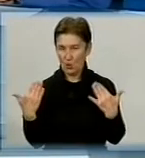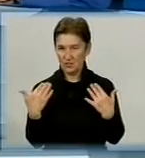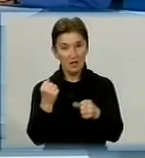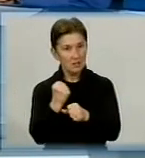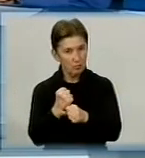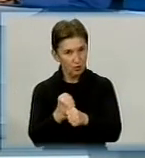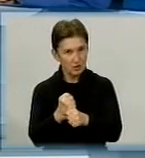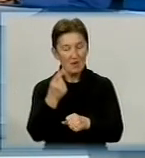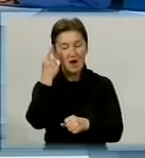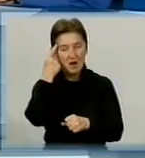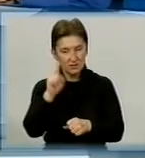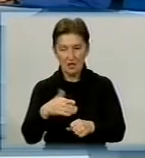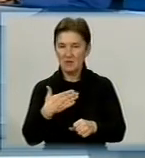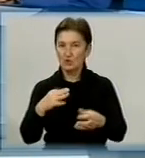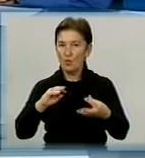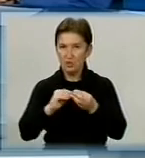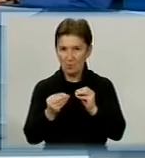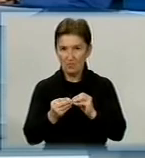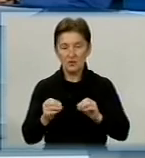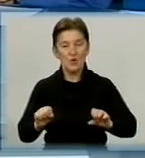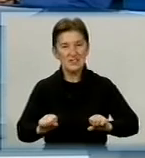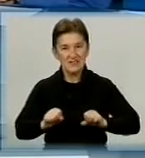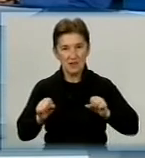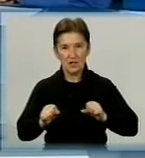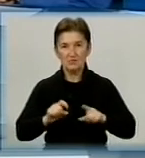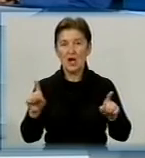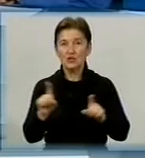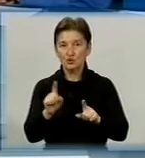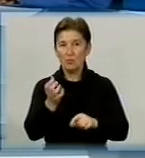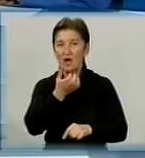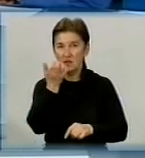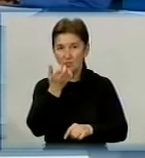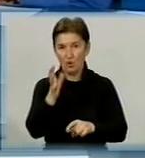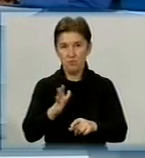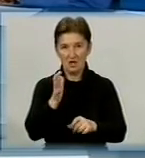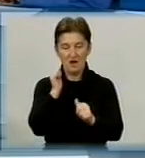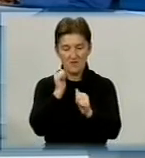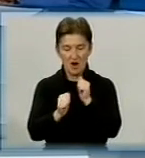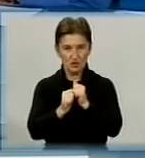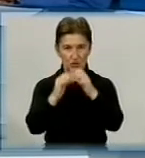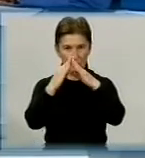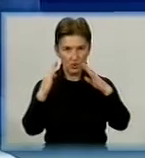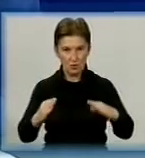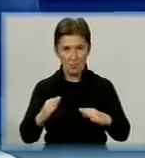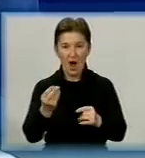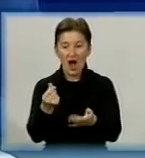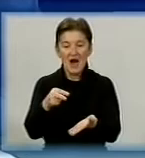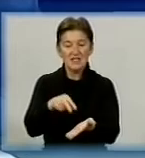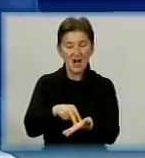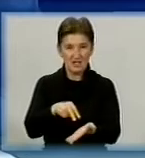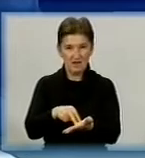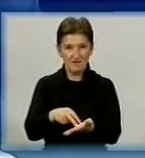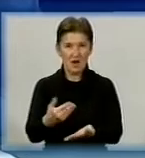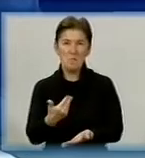Поэтому мы знаем нашу проблематику и стараемся, чтобы тепло было в каждом доме. По поводу тарифов, не мы их утверждаем, не мы их